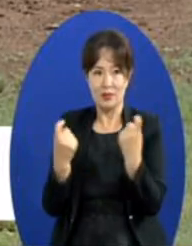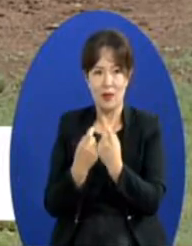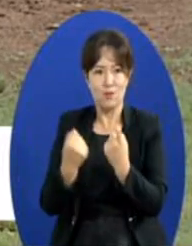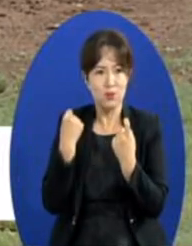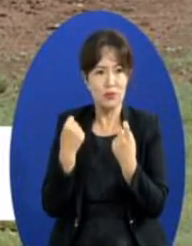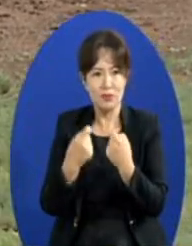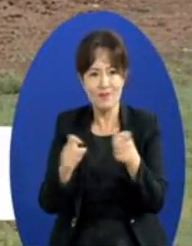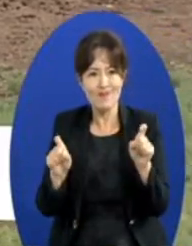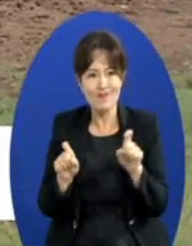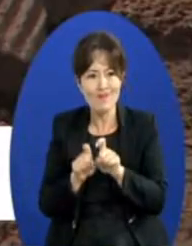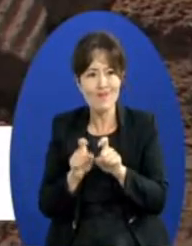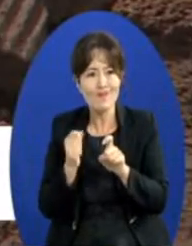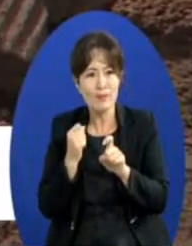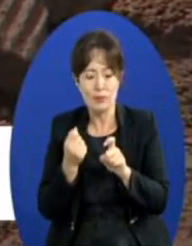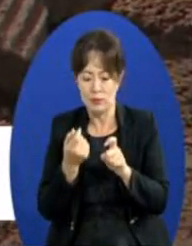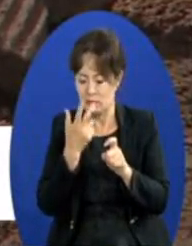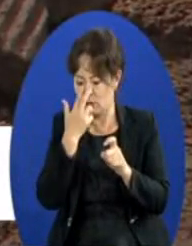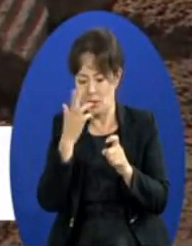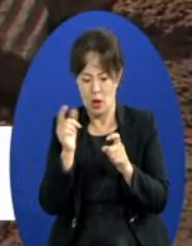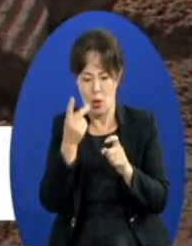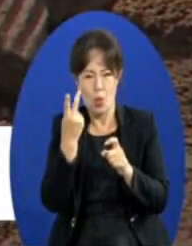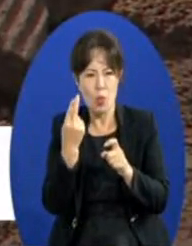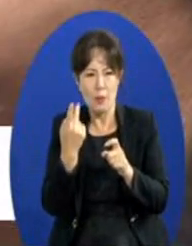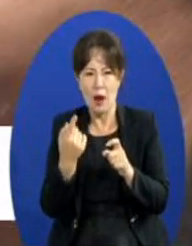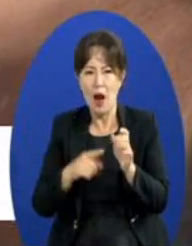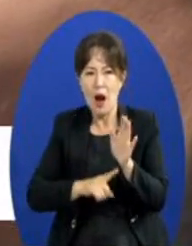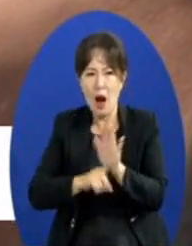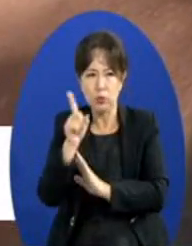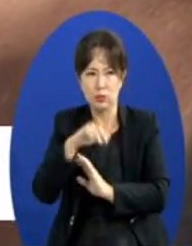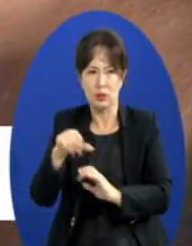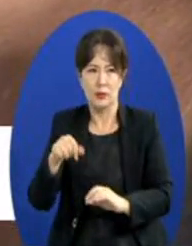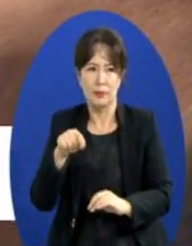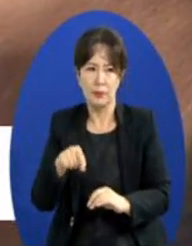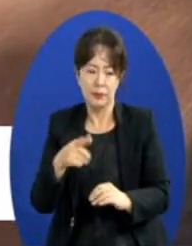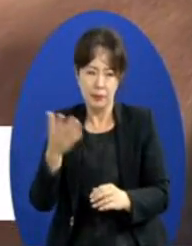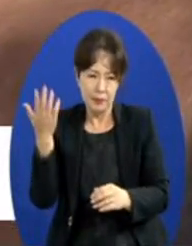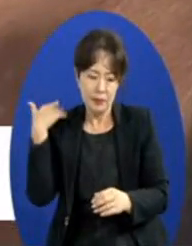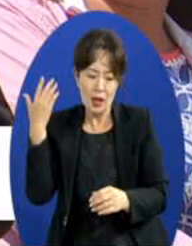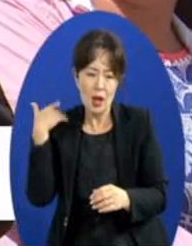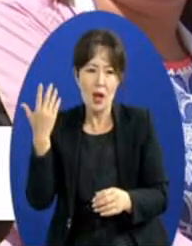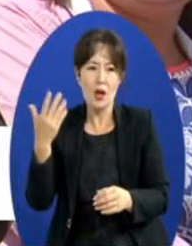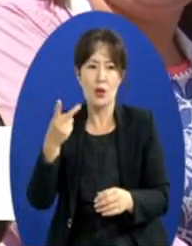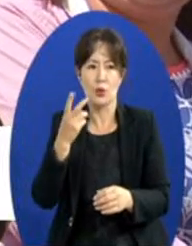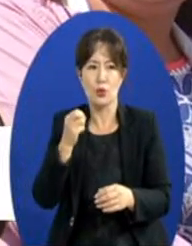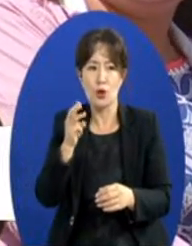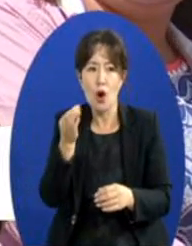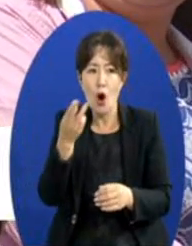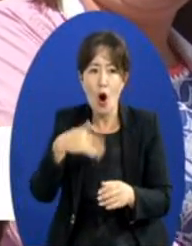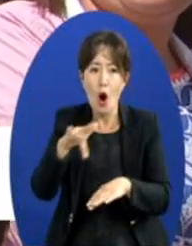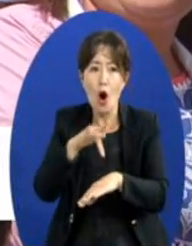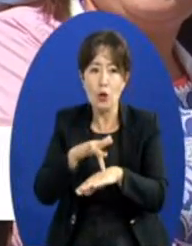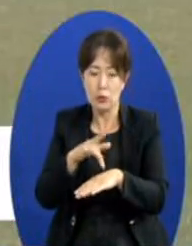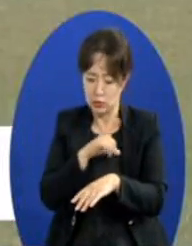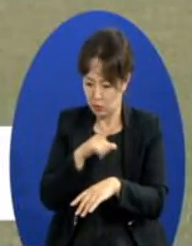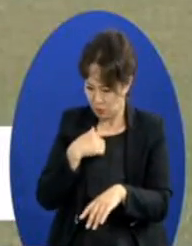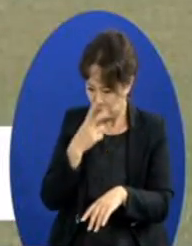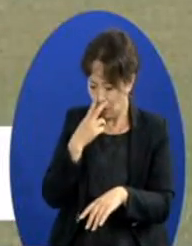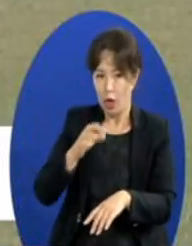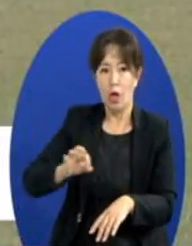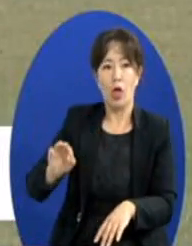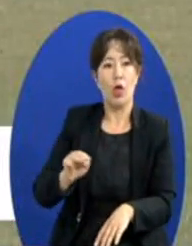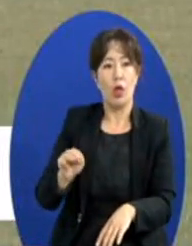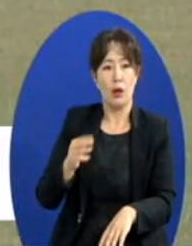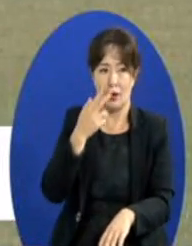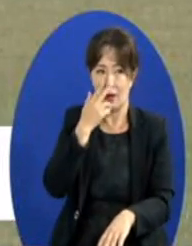дээ. Хэд хэдэн орны судалгааны баг Лууд хотыг илрүүлэхээр ажиллаж байсан ч энэ газар эртний хот байсан гэх шинж тэмдгийг нутгийн иргэдч олж харааг